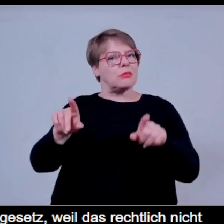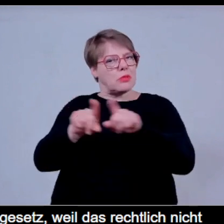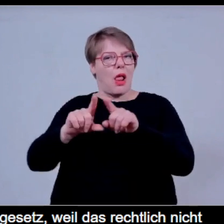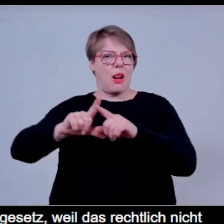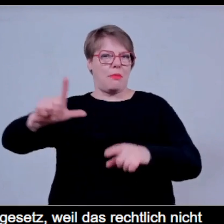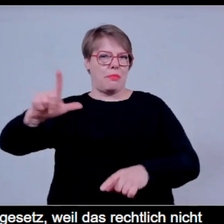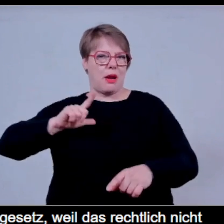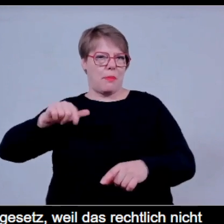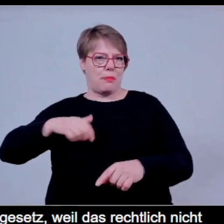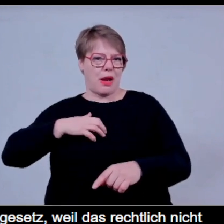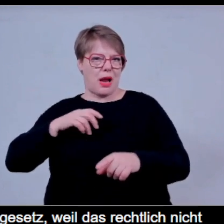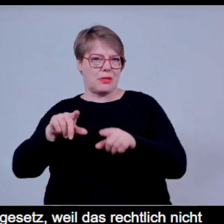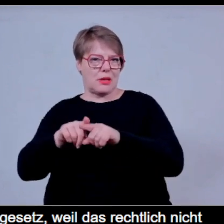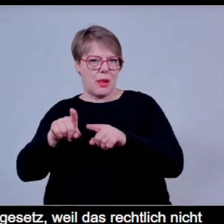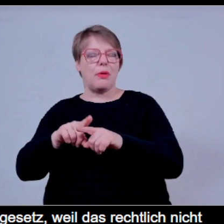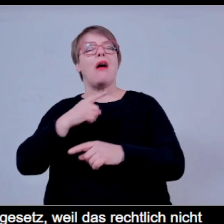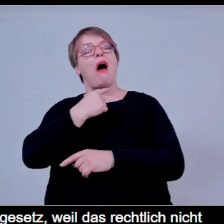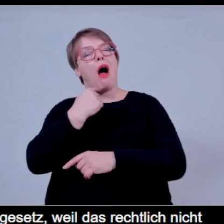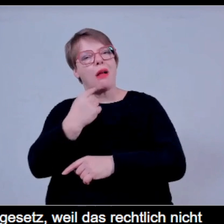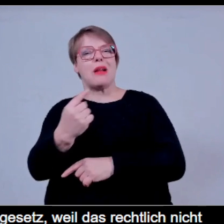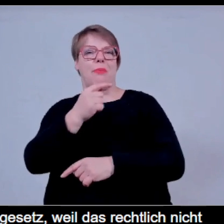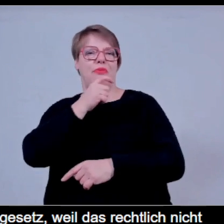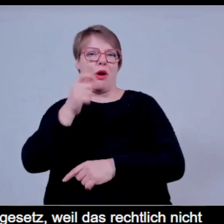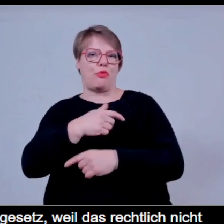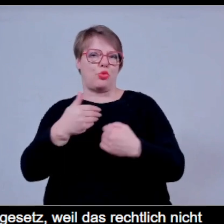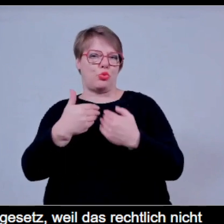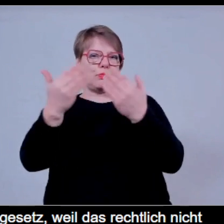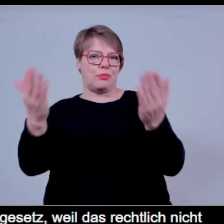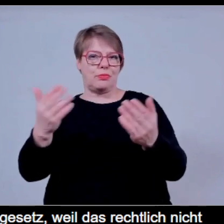es verantwortbar und richtig ist und wie wir es aus der Lage heraus auch tun können.